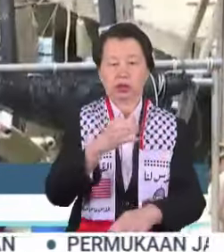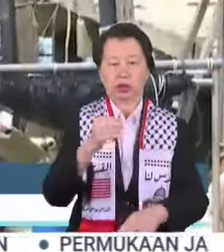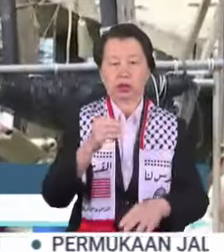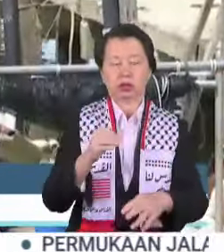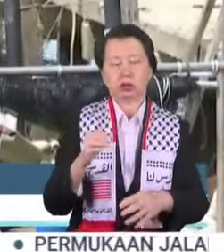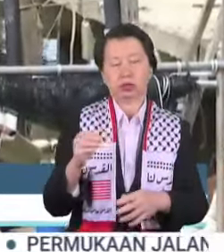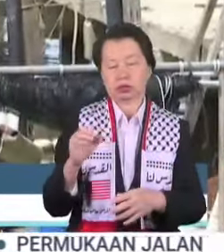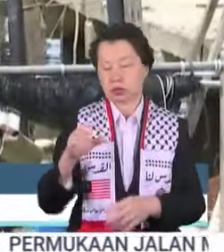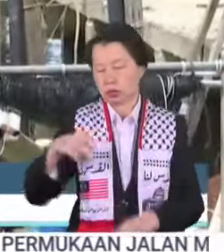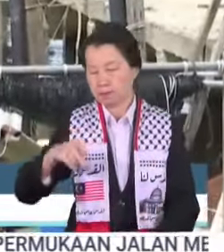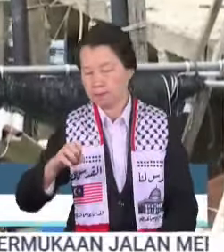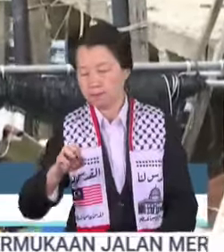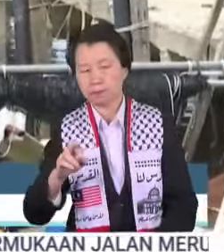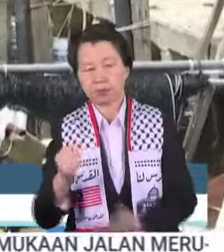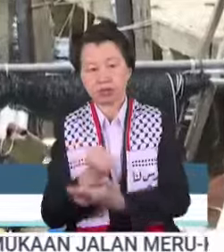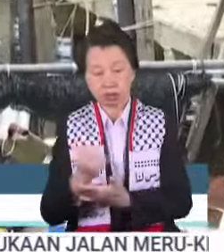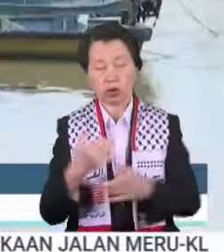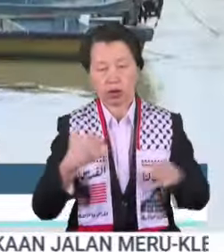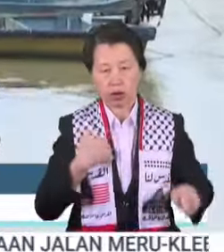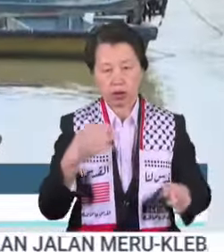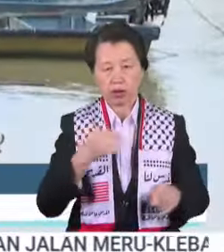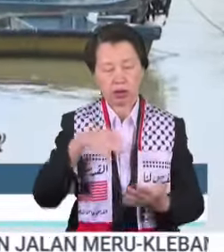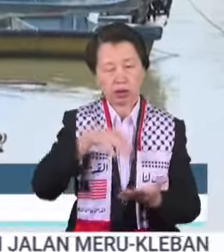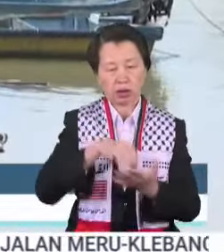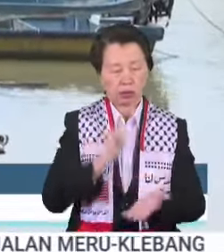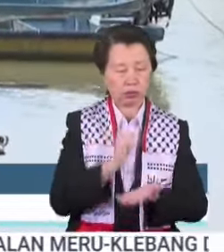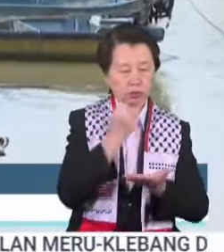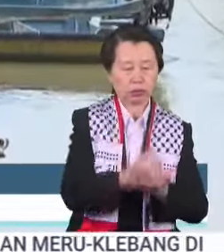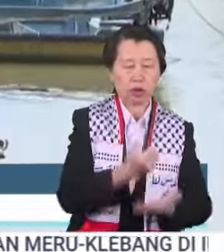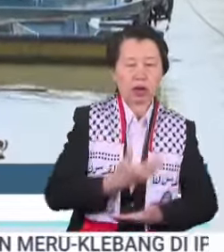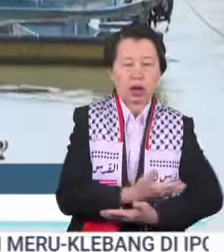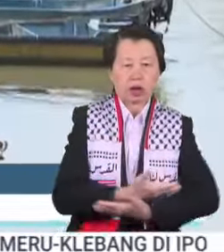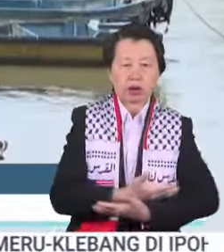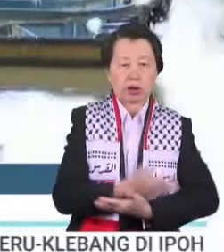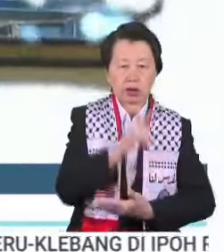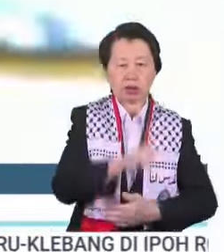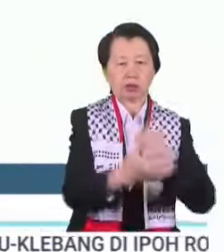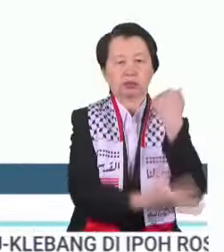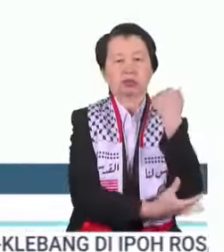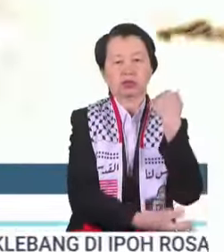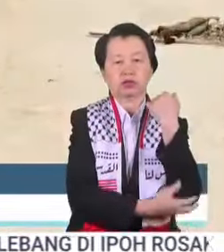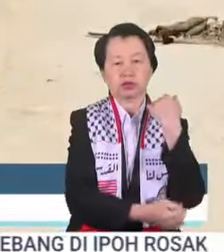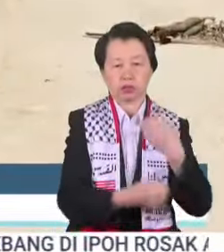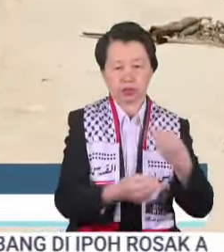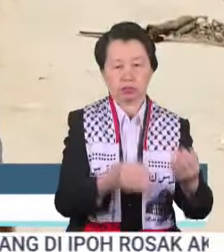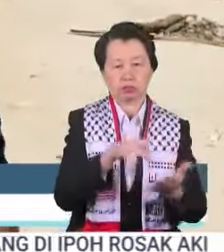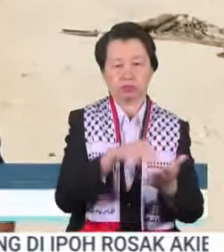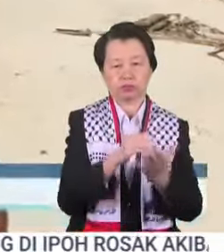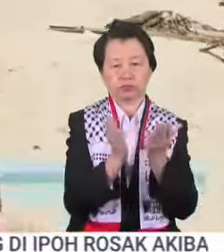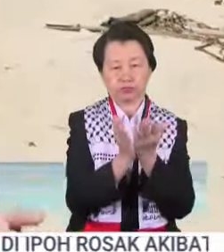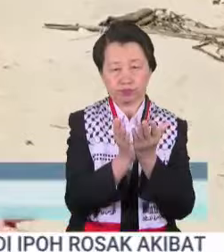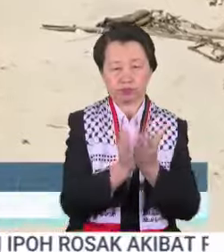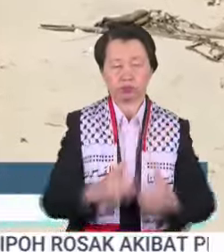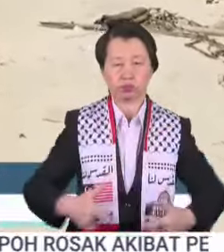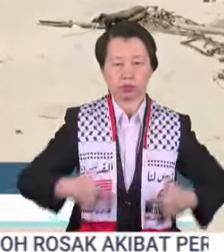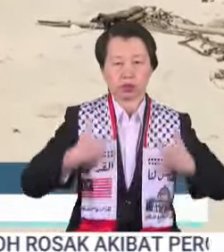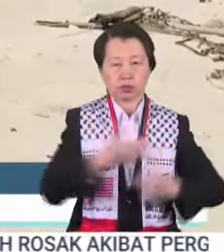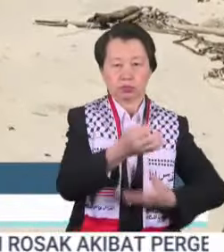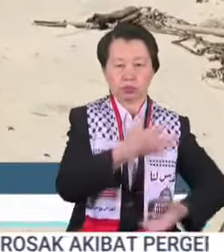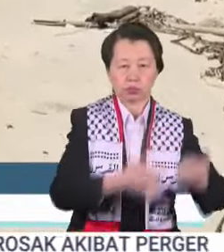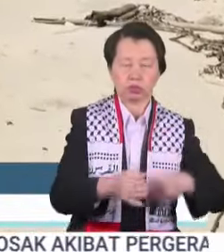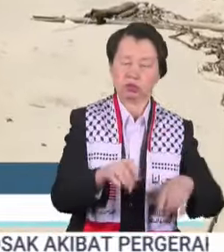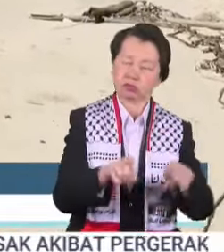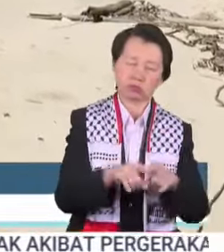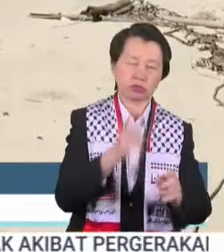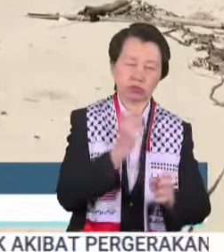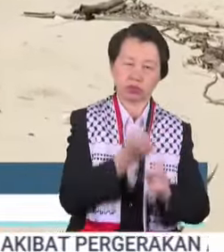skim pelindungan perkeso dan bantuan pelajaran untuk anak nelayan kurang berkemampuan. Kehidupan nelayan umpama kais pagi